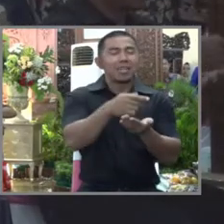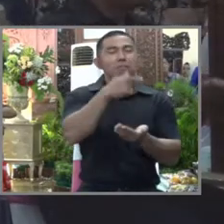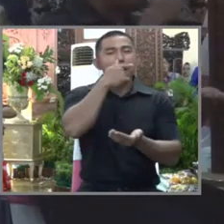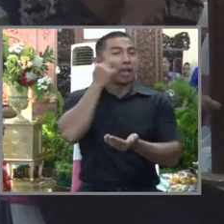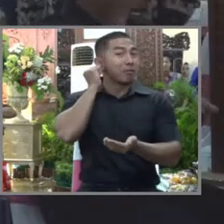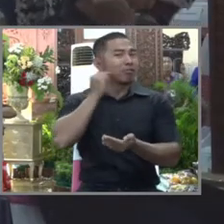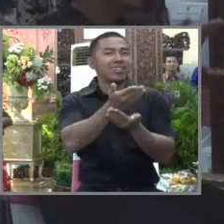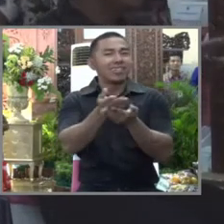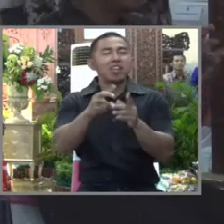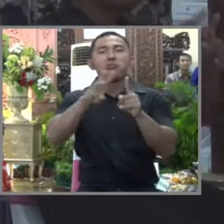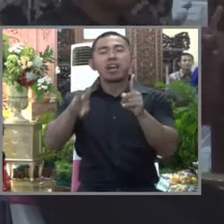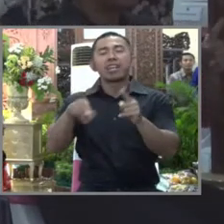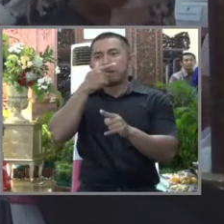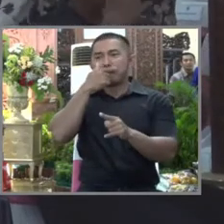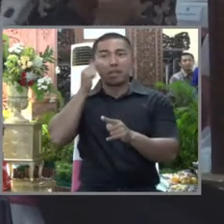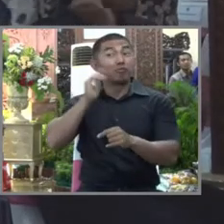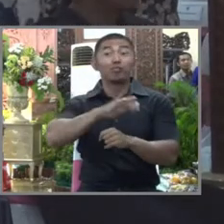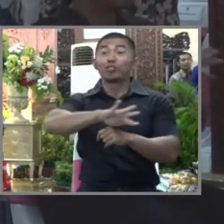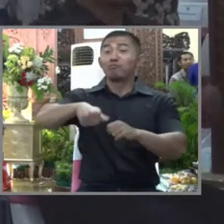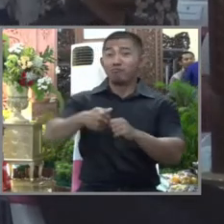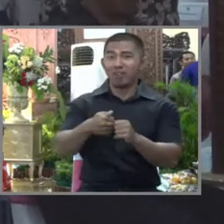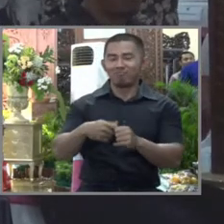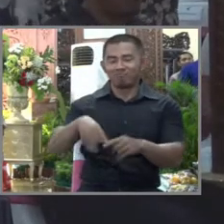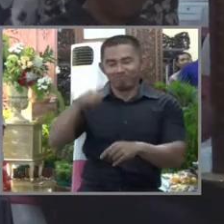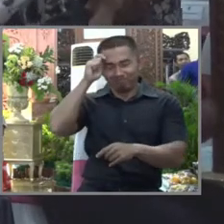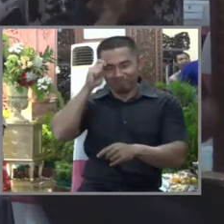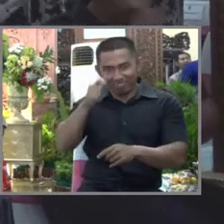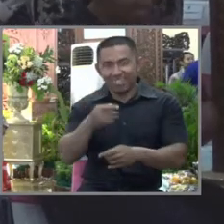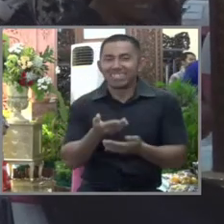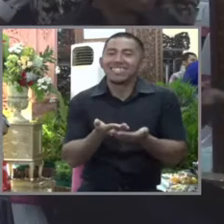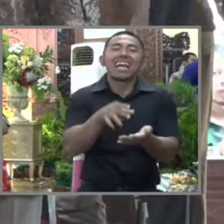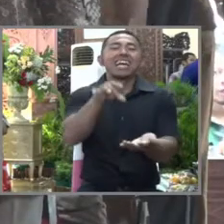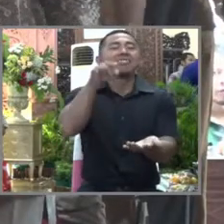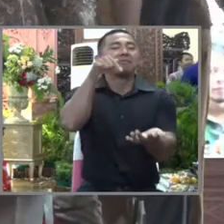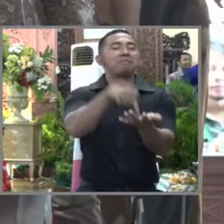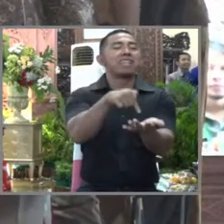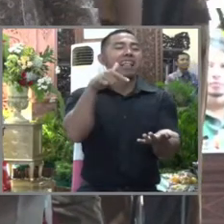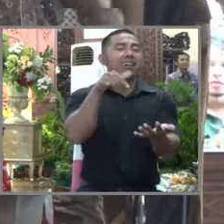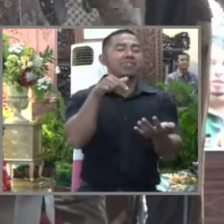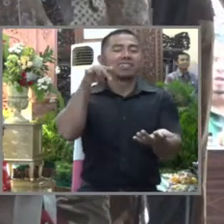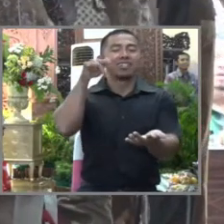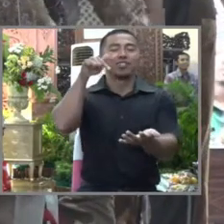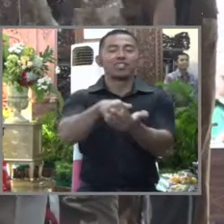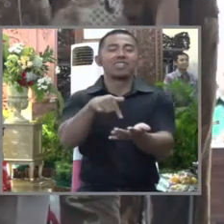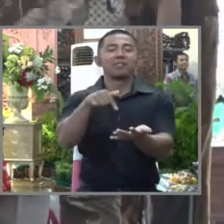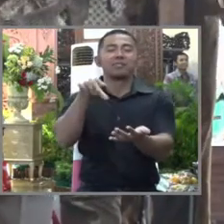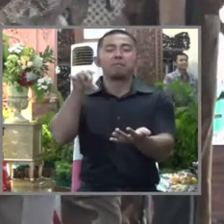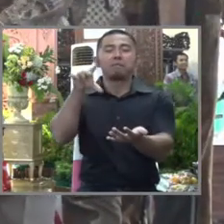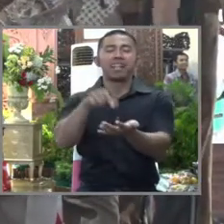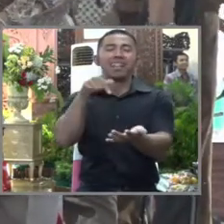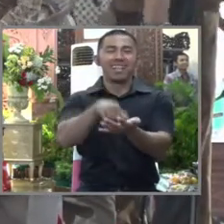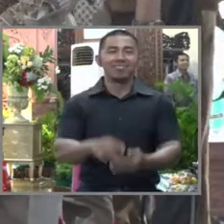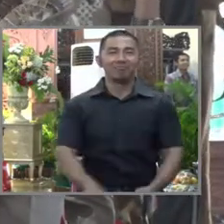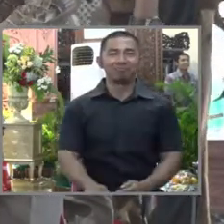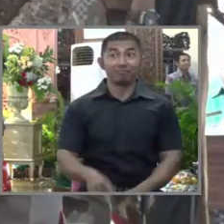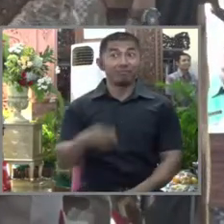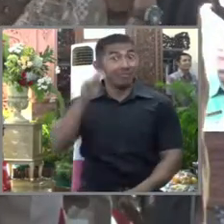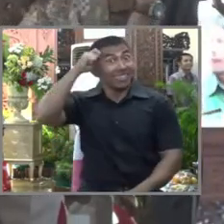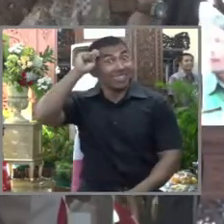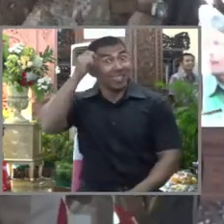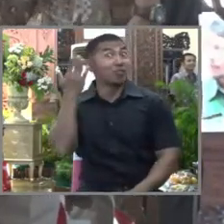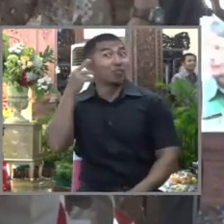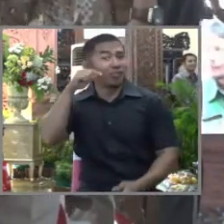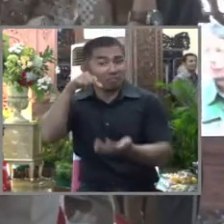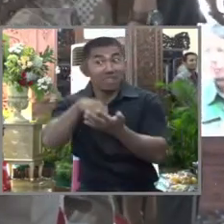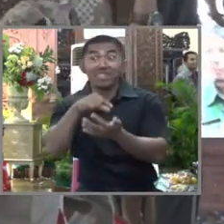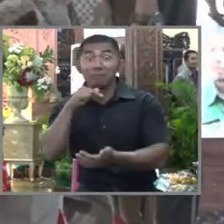perwakilan panjenengan yang memang layak dipilih lagi. Tenang wey, tenang wey. Masih ingat tuh dulu milih